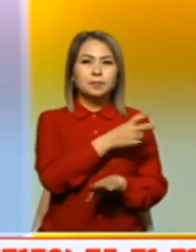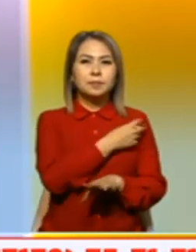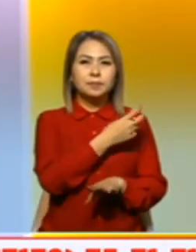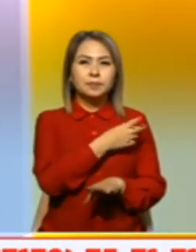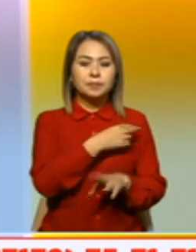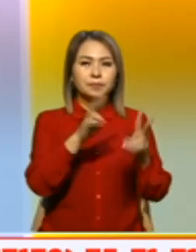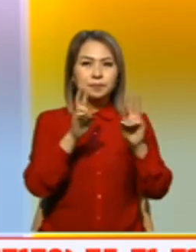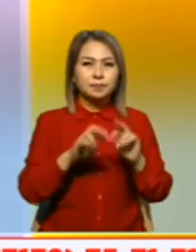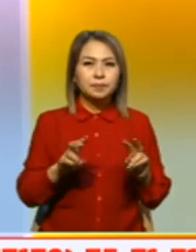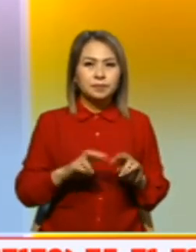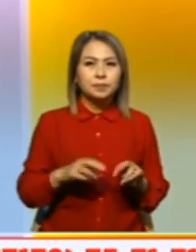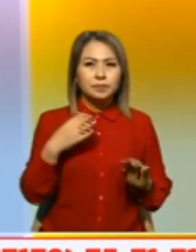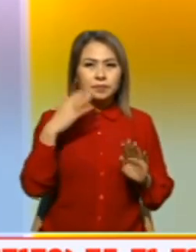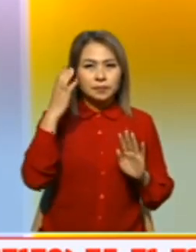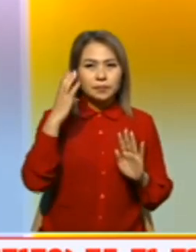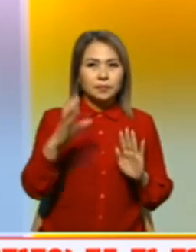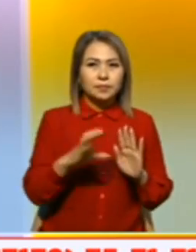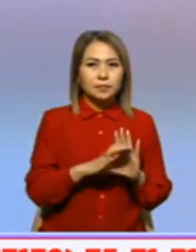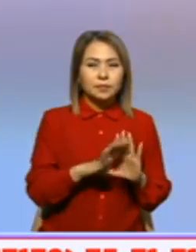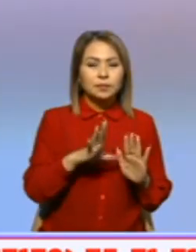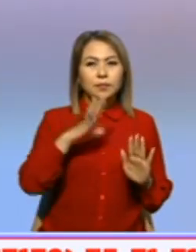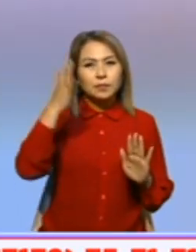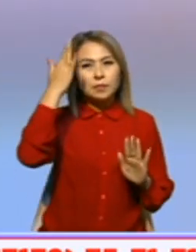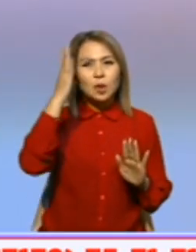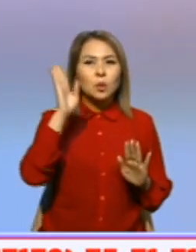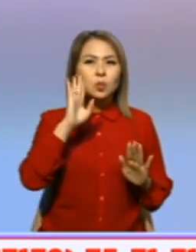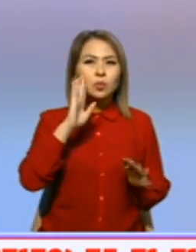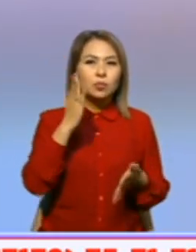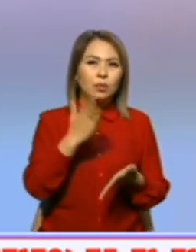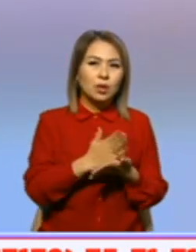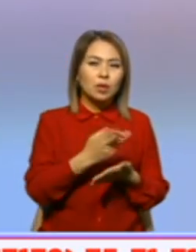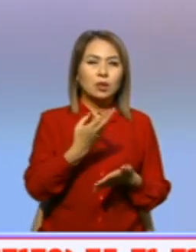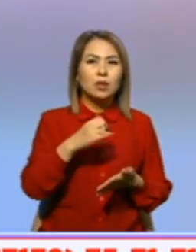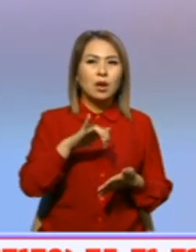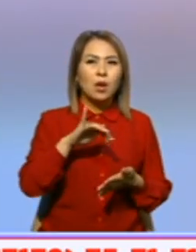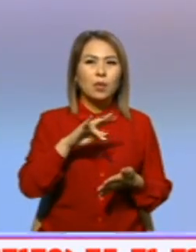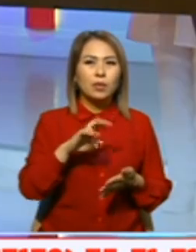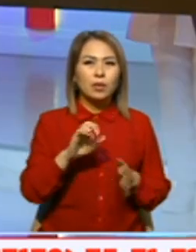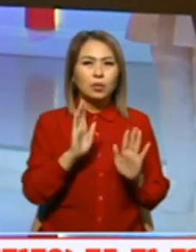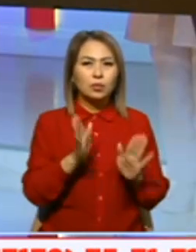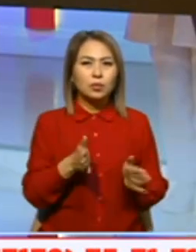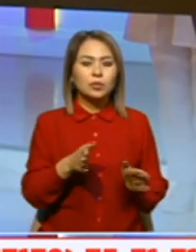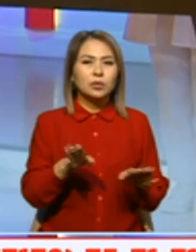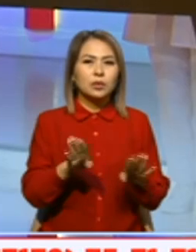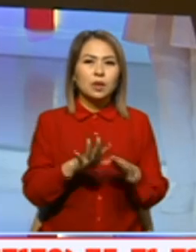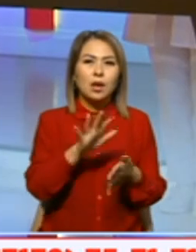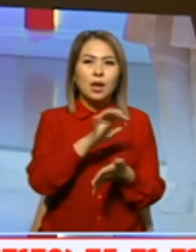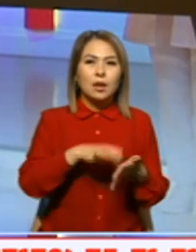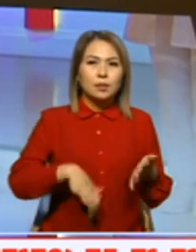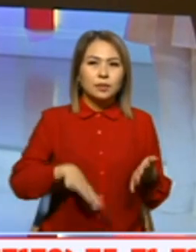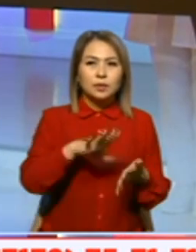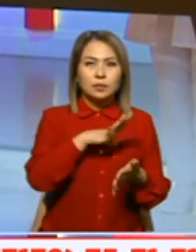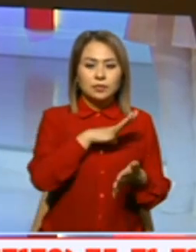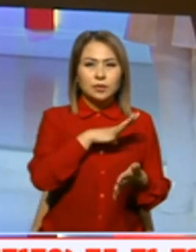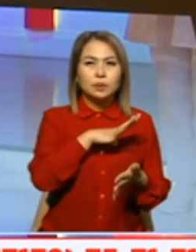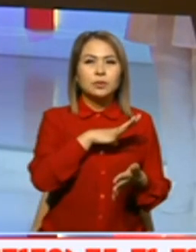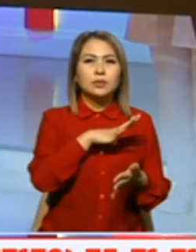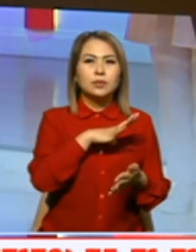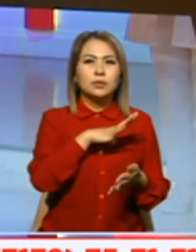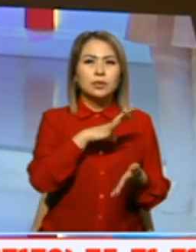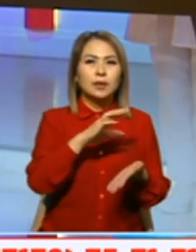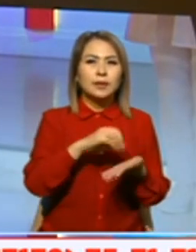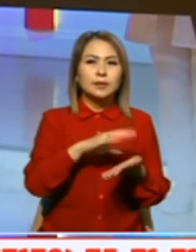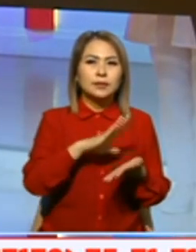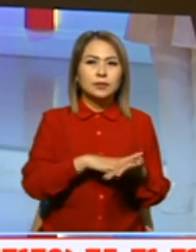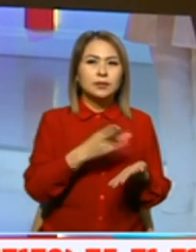сіз айтып өткендей тыңдап отырмын. Басында суы бар, дауны болып туады. алдыртсаңыз деп сүйдеп сондай диагноз